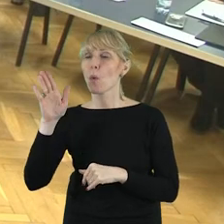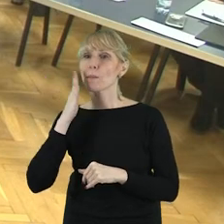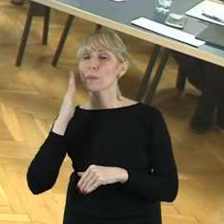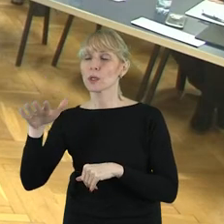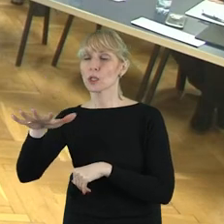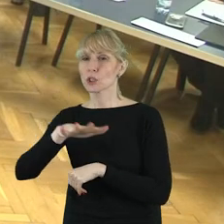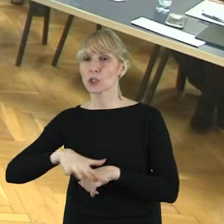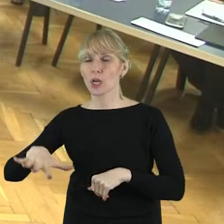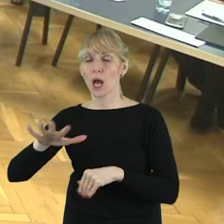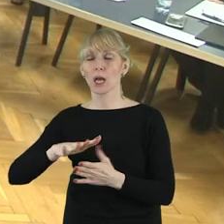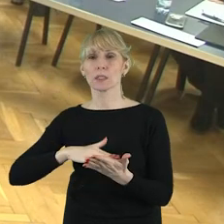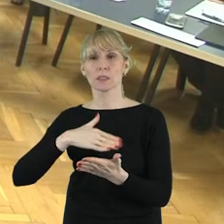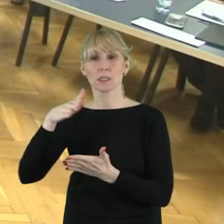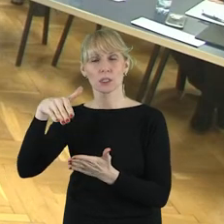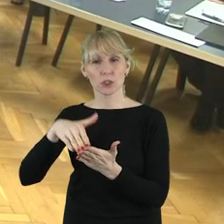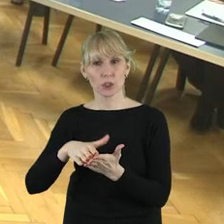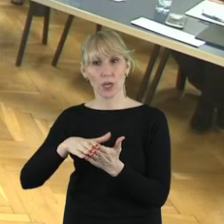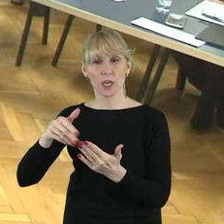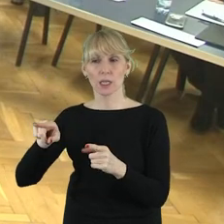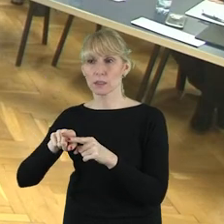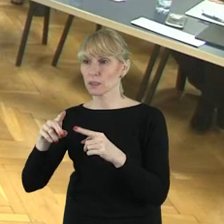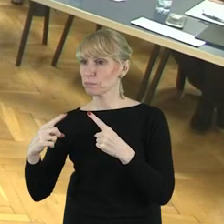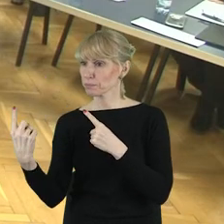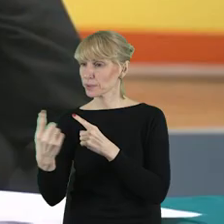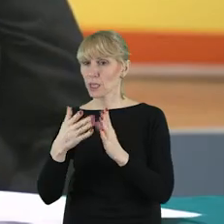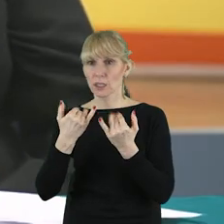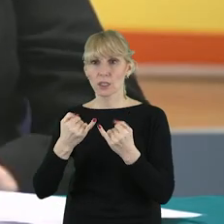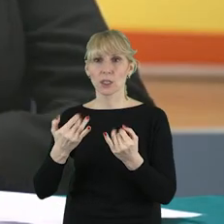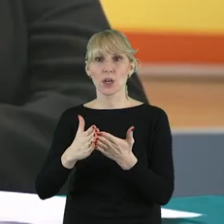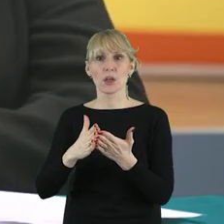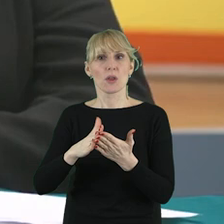do wysokiej jakości kardiologii interwencyjnej. Dziękuję bardzo.